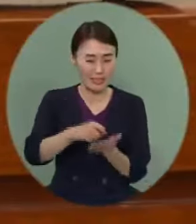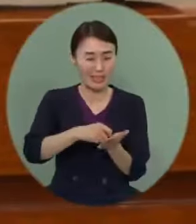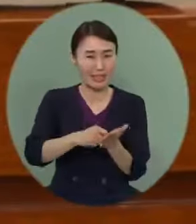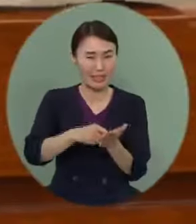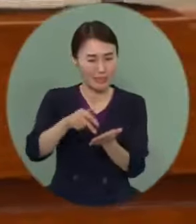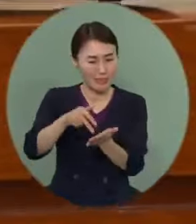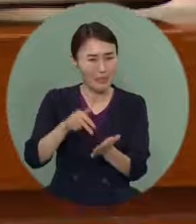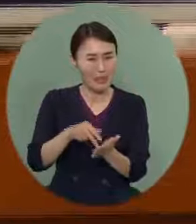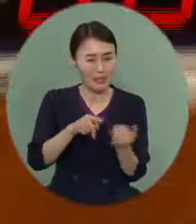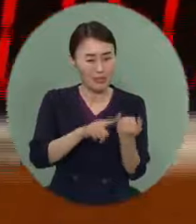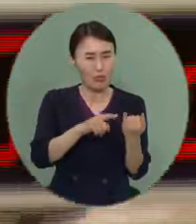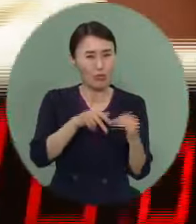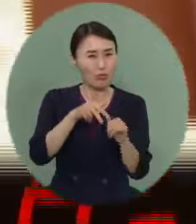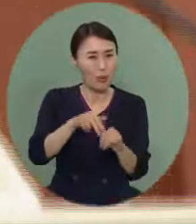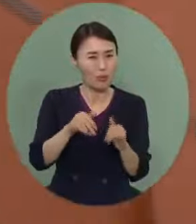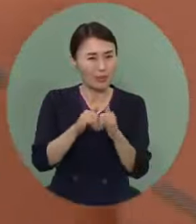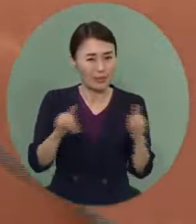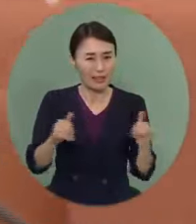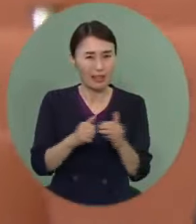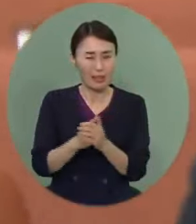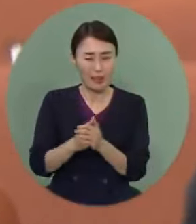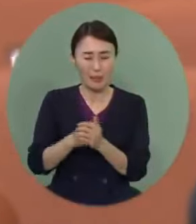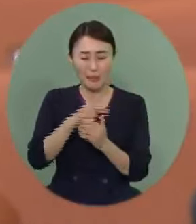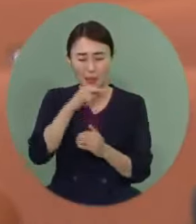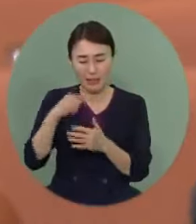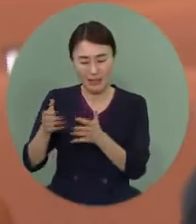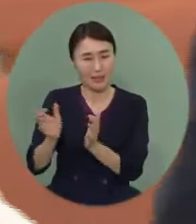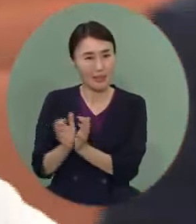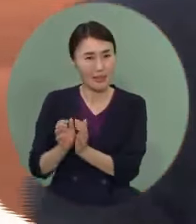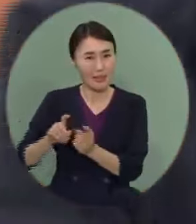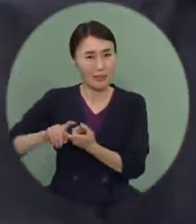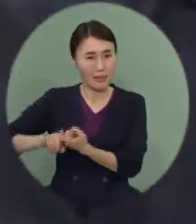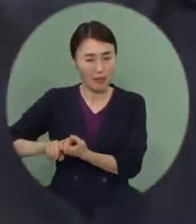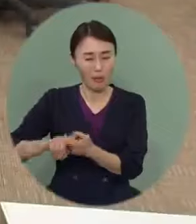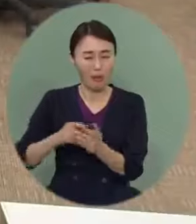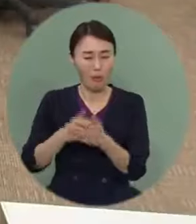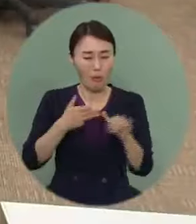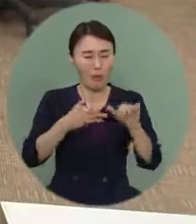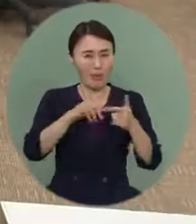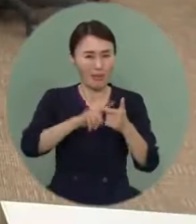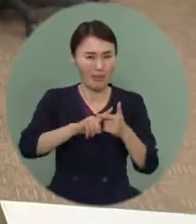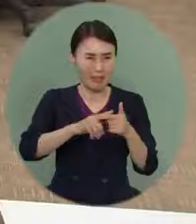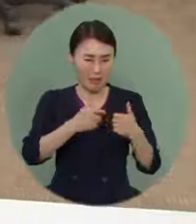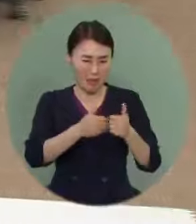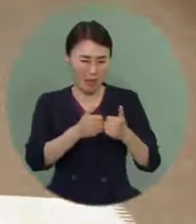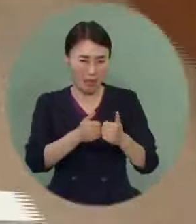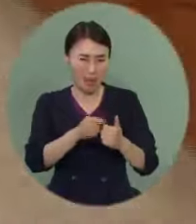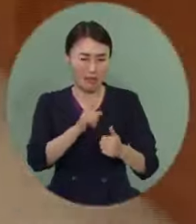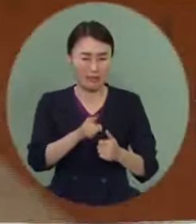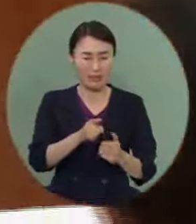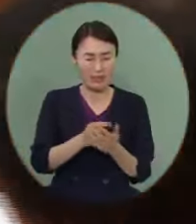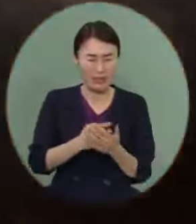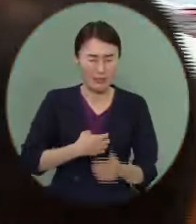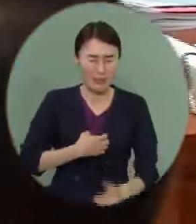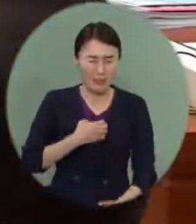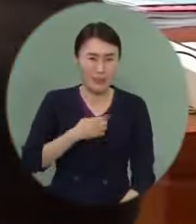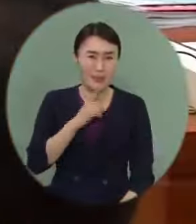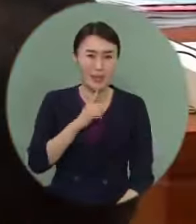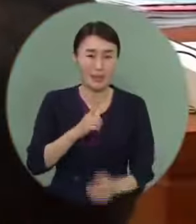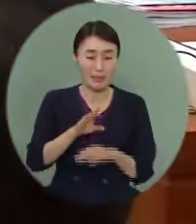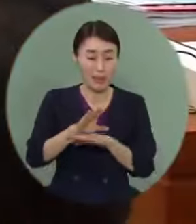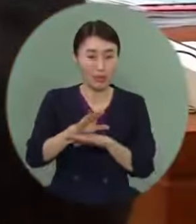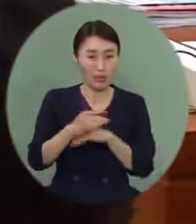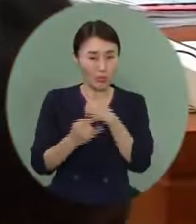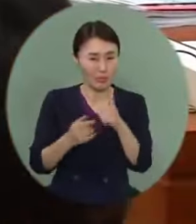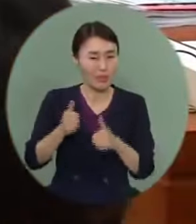내고 이진숙 후보자가 극우의 편에 서서 5.18을 폄훼하는 모습에 섬뜩함을 느낀다며 방통위원장이